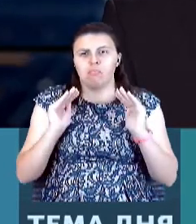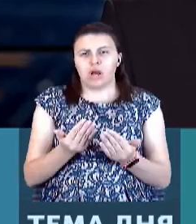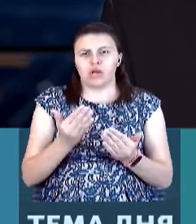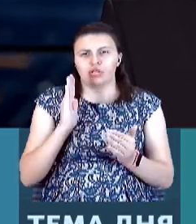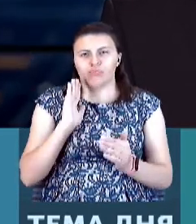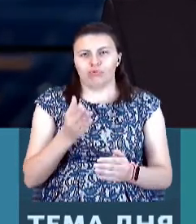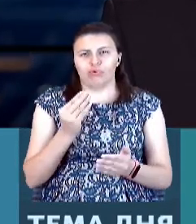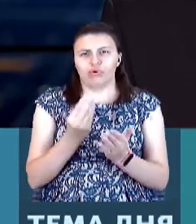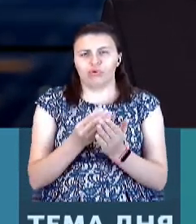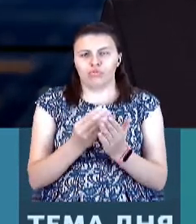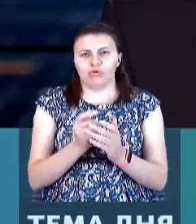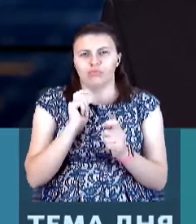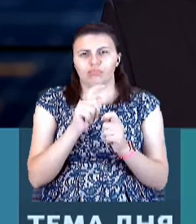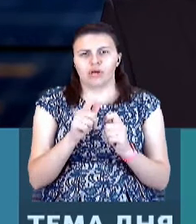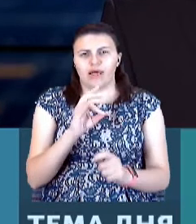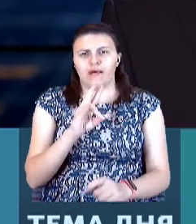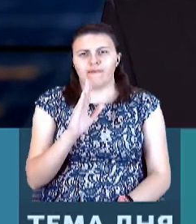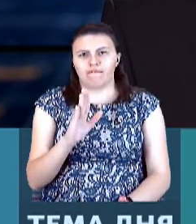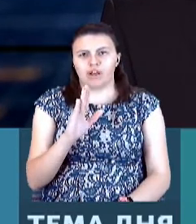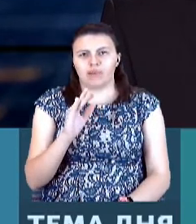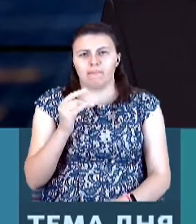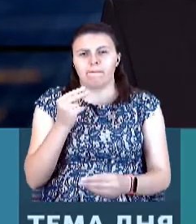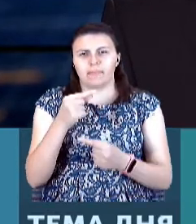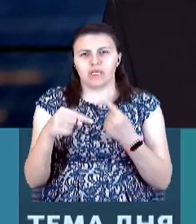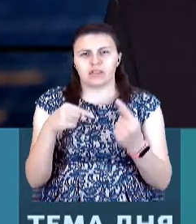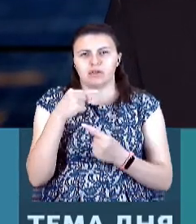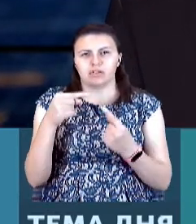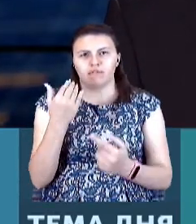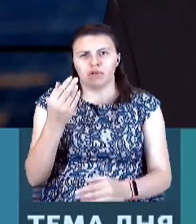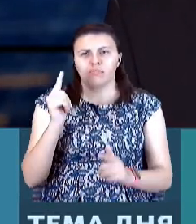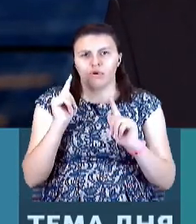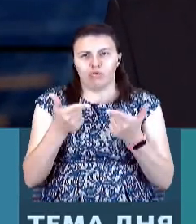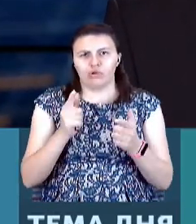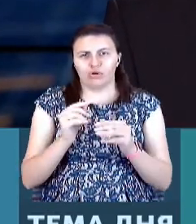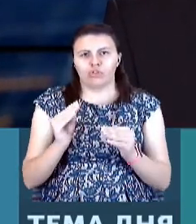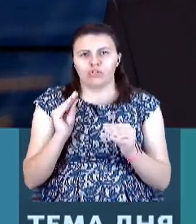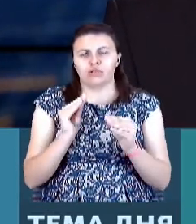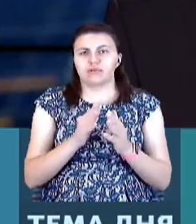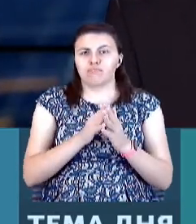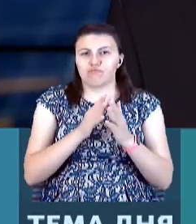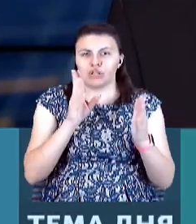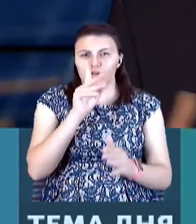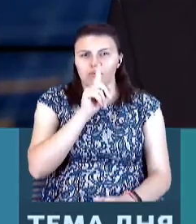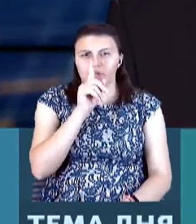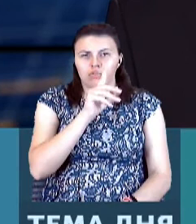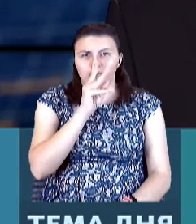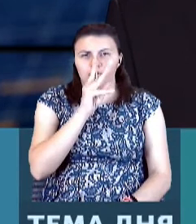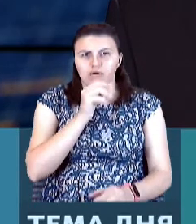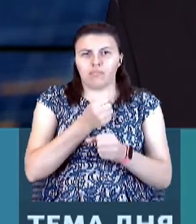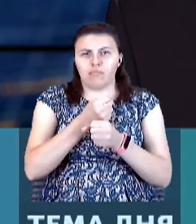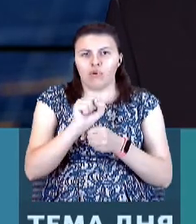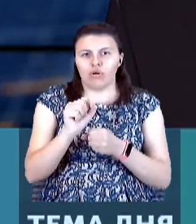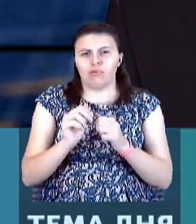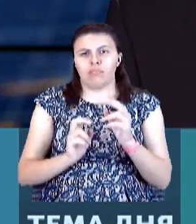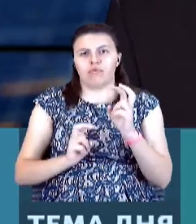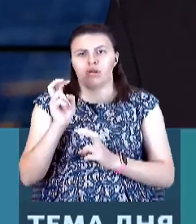інвестиційні цілі, пише НВ Бізнес. От чи погоджуєтесь ви, що збільшення мінімальної заробітної плати змусить